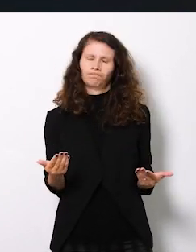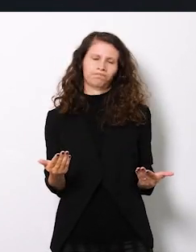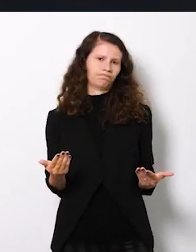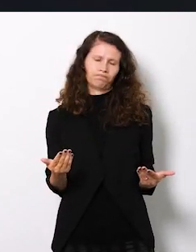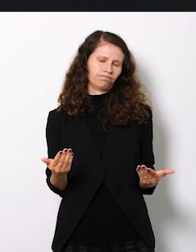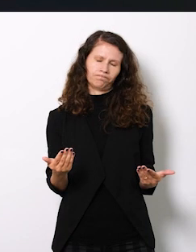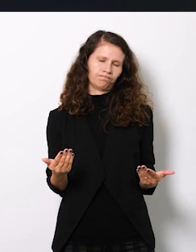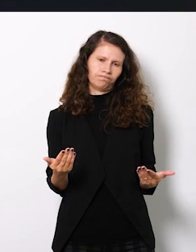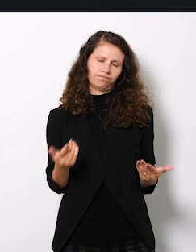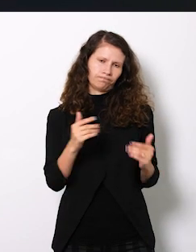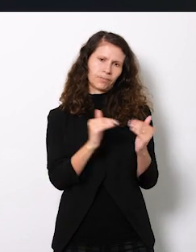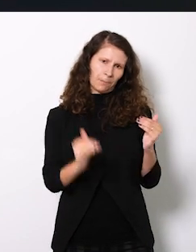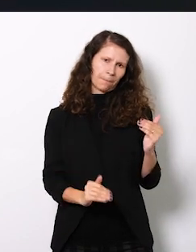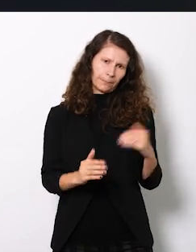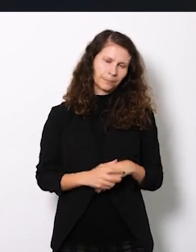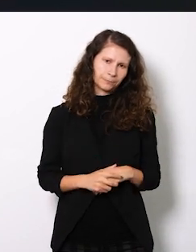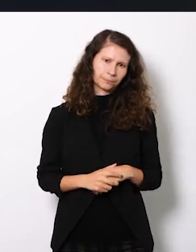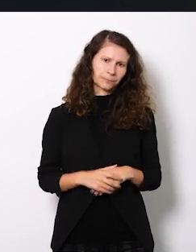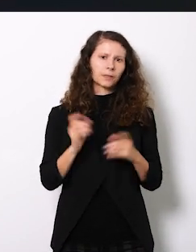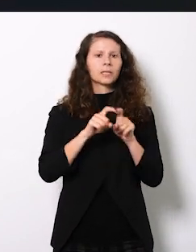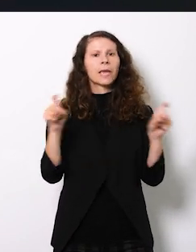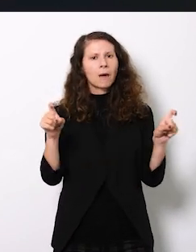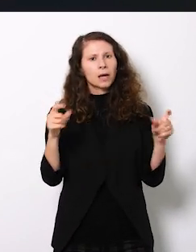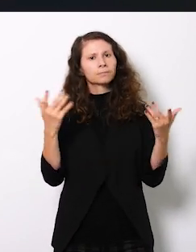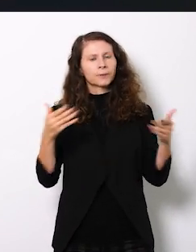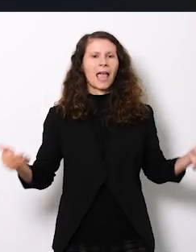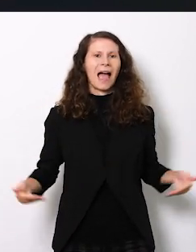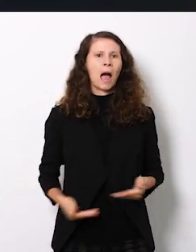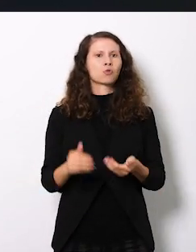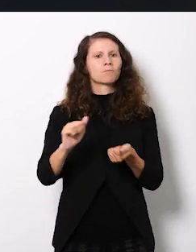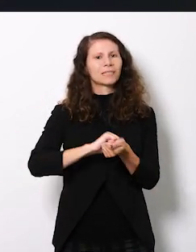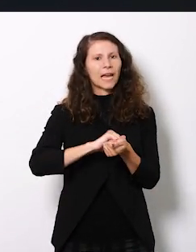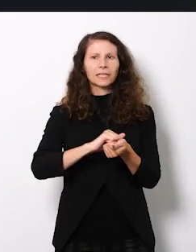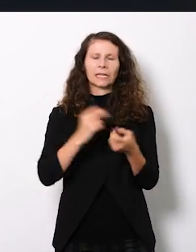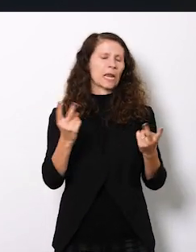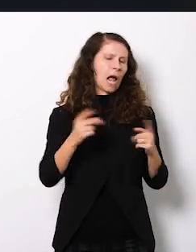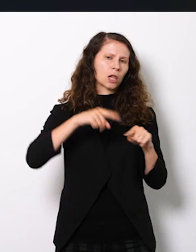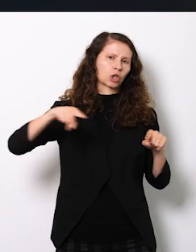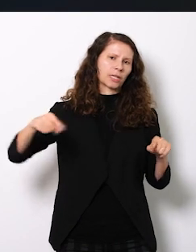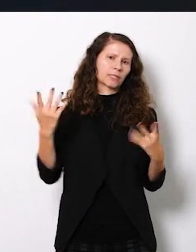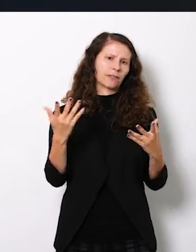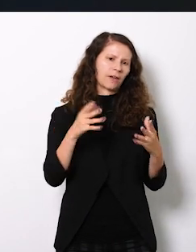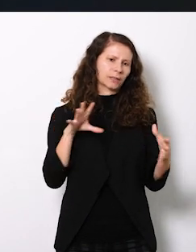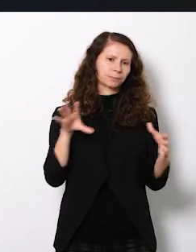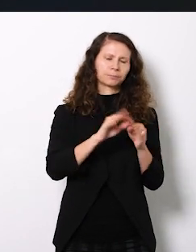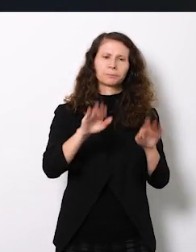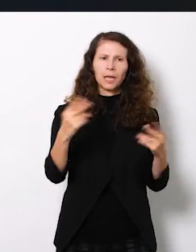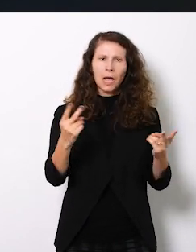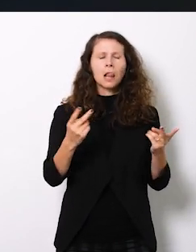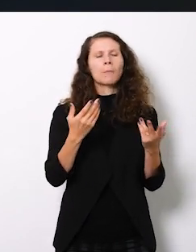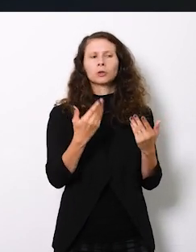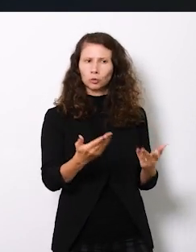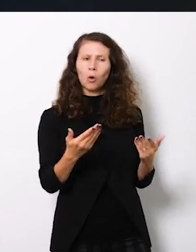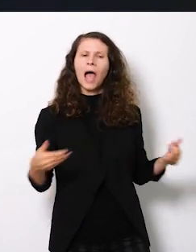darunter leidet. Jetzt aber zum Thema, denn Armut beseitigen, unabhängig davon, welche Statistik man zugrunde legt, das teilen